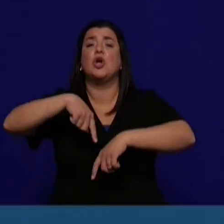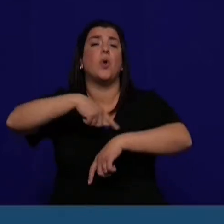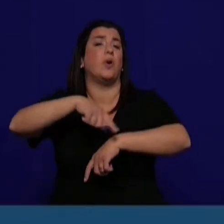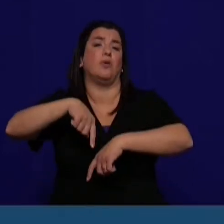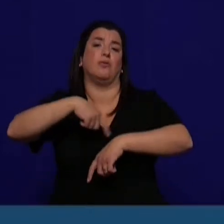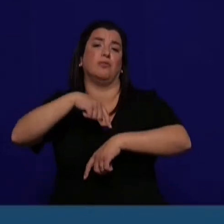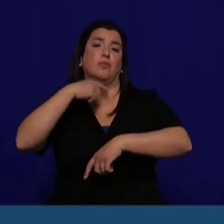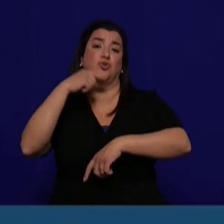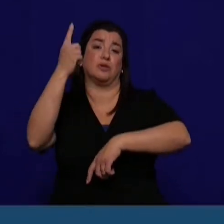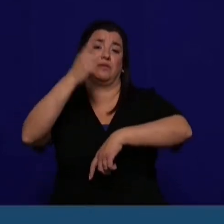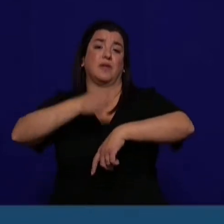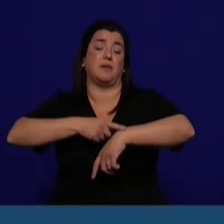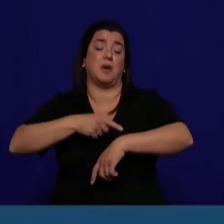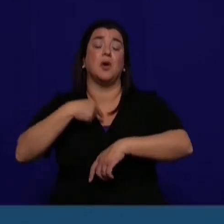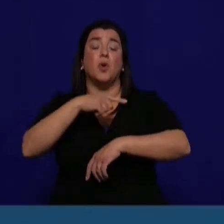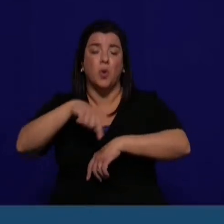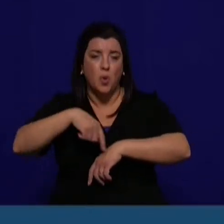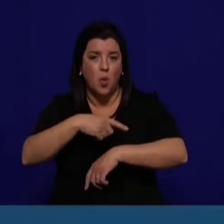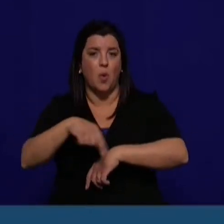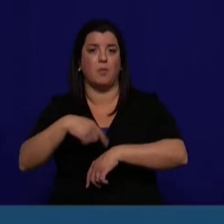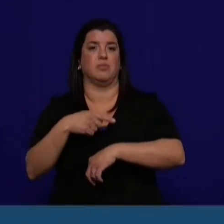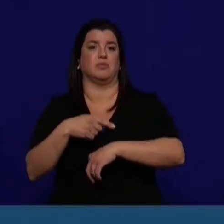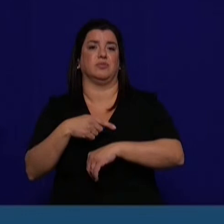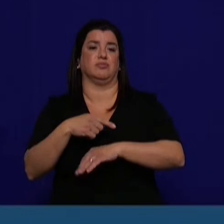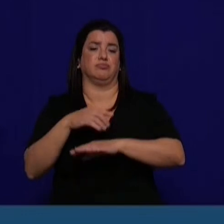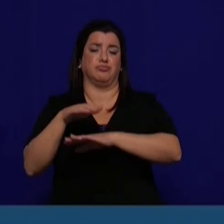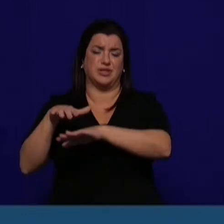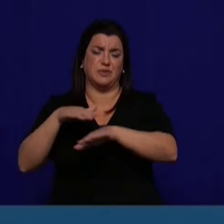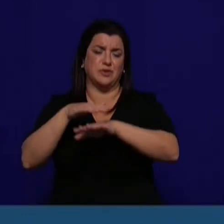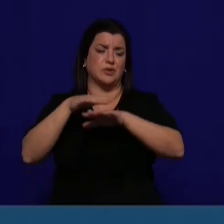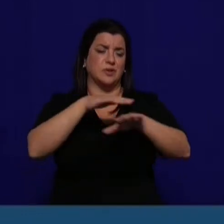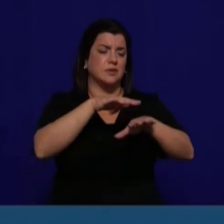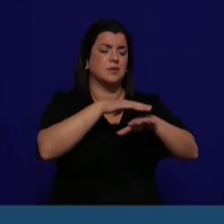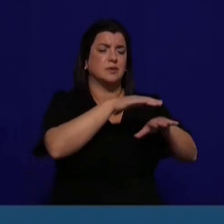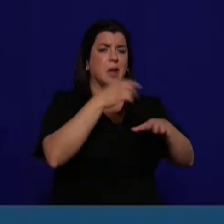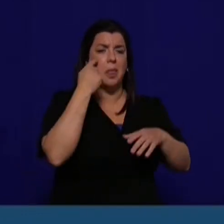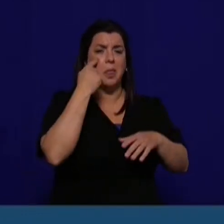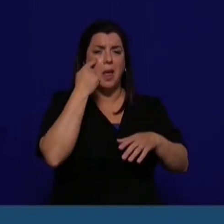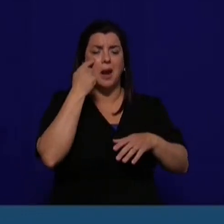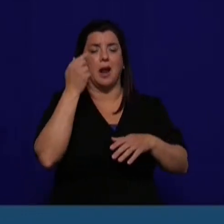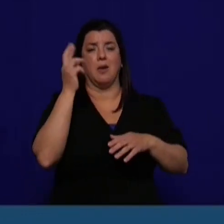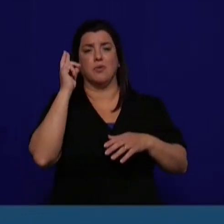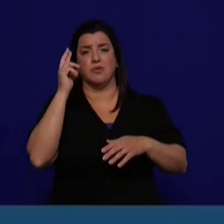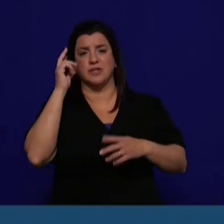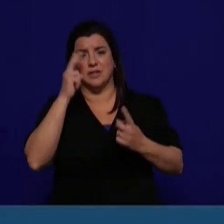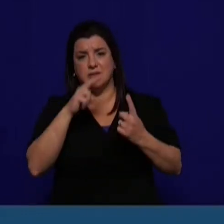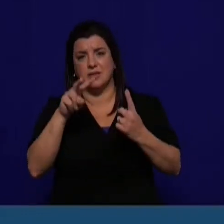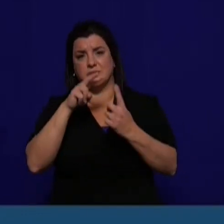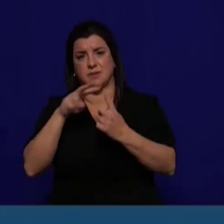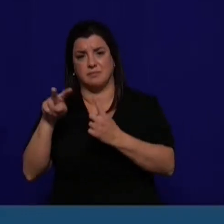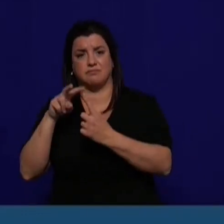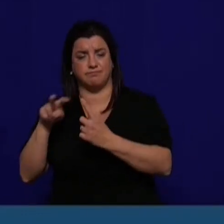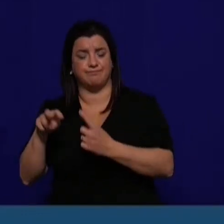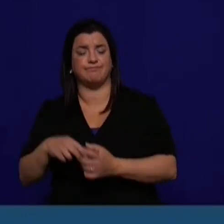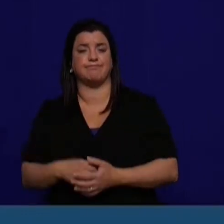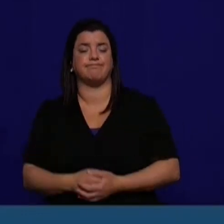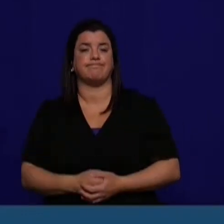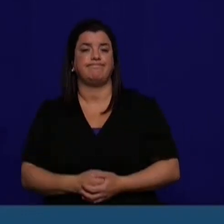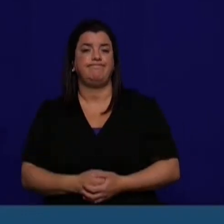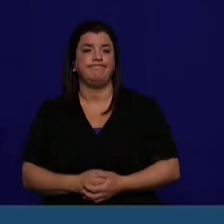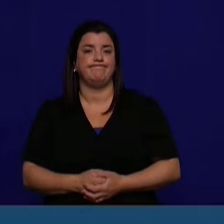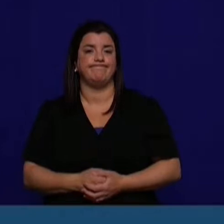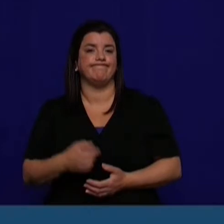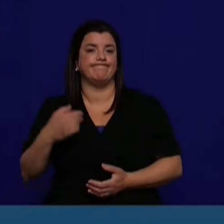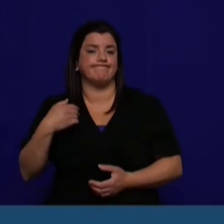ta' kull sitwazzjoni u minn hemmhekk inti tieħu deċiżjoni li huma meħtieġa. U anke issa li għamilna l-pjan ukoll ta'